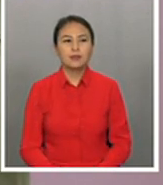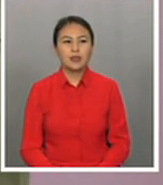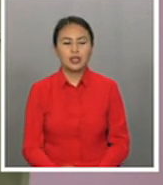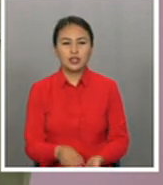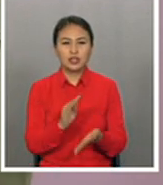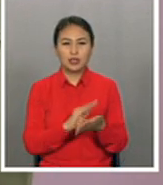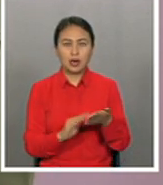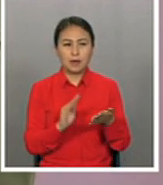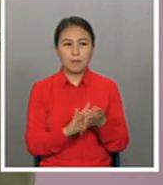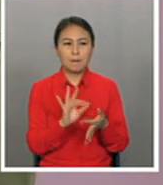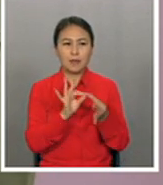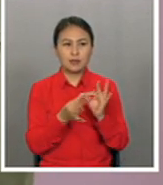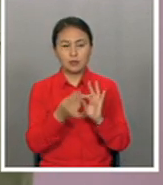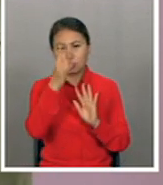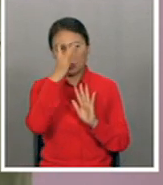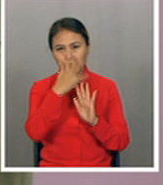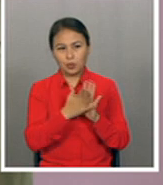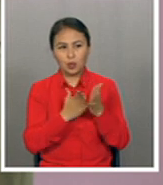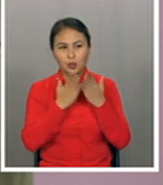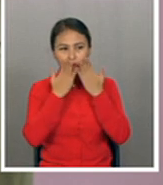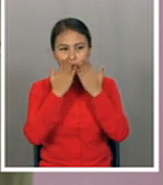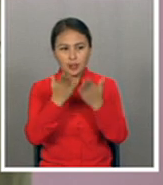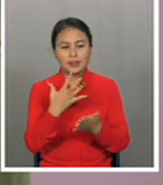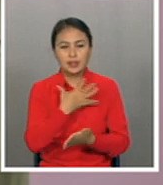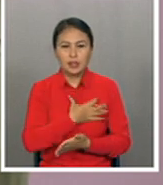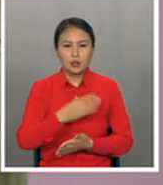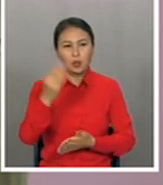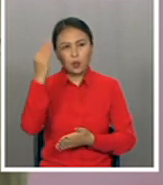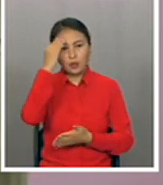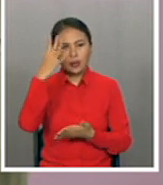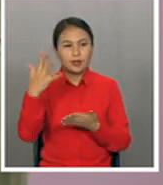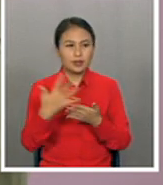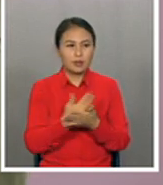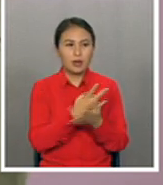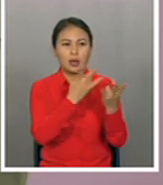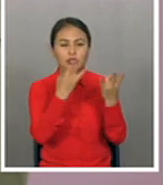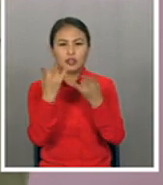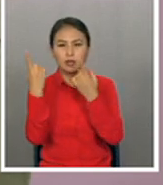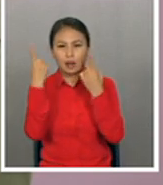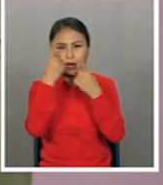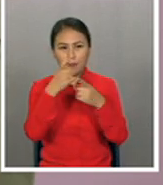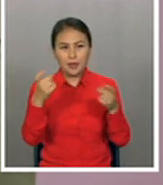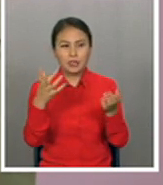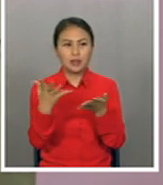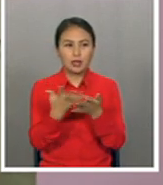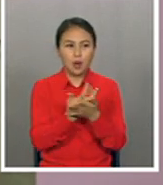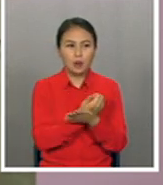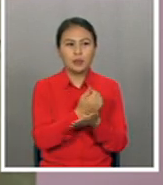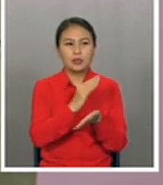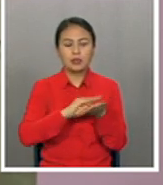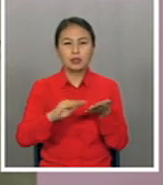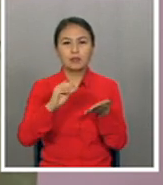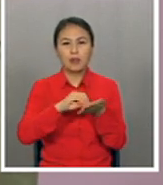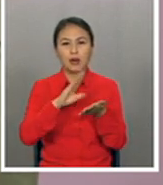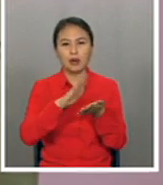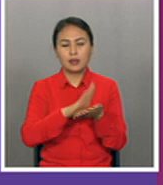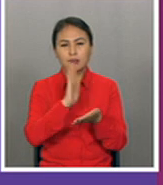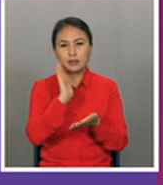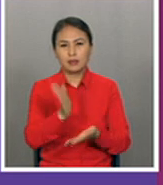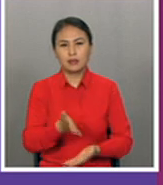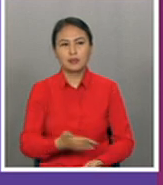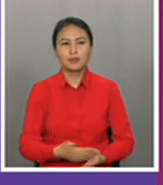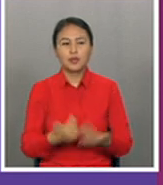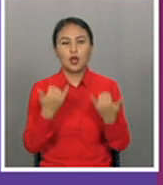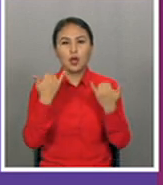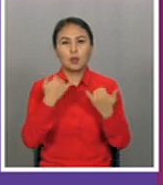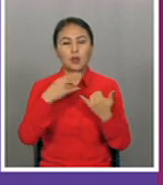шығарманың мазмұнын түсініп оқисыңдар. Негізгі ойды анықтап, қажетті ақпаратты тауып, сын тұрғысынан бағалайсыңдар.